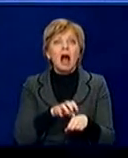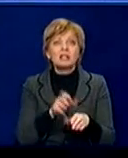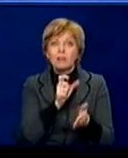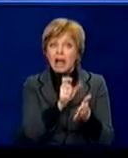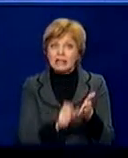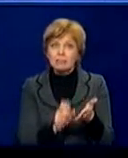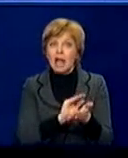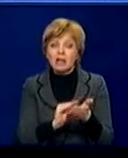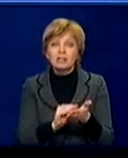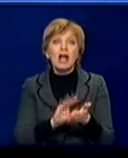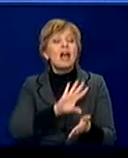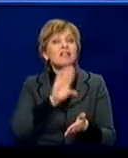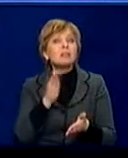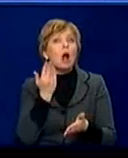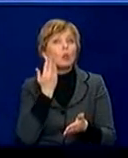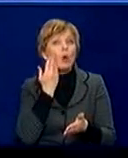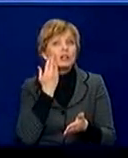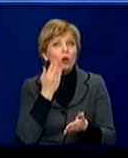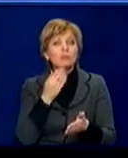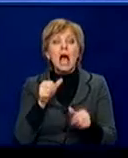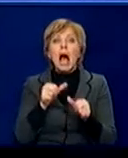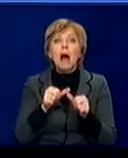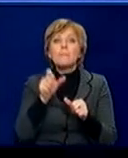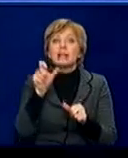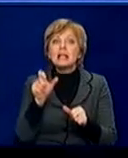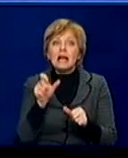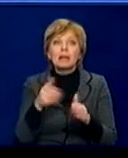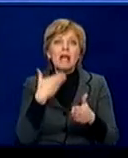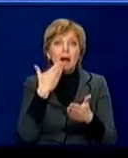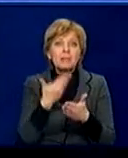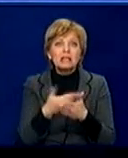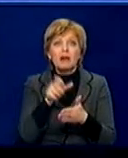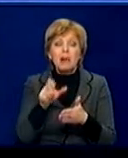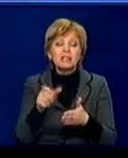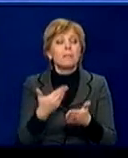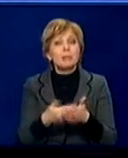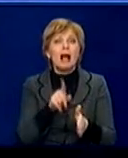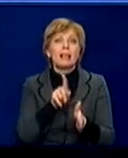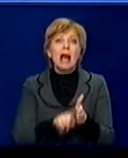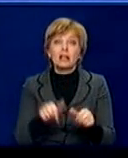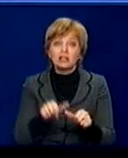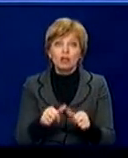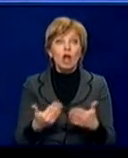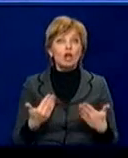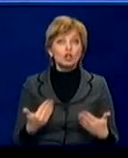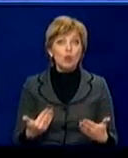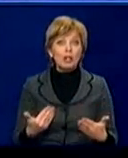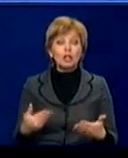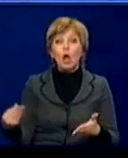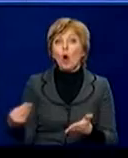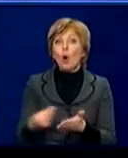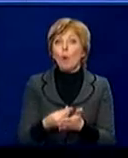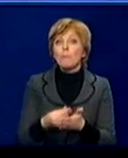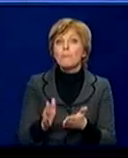zāļu vispārīgais nosaukums, bet aptiekāram pēc tā jāpiedāvā pacientam lētākās zāles. Turklāt no šodienas kompensējamo